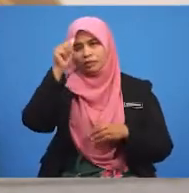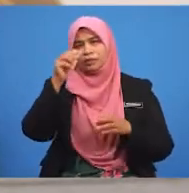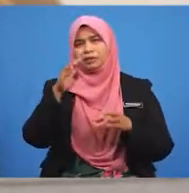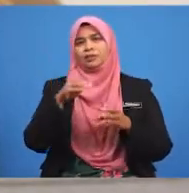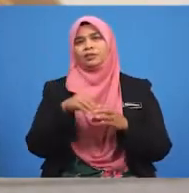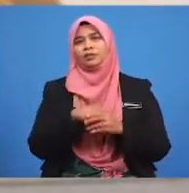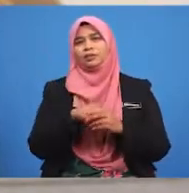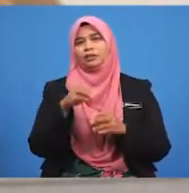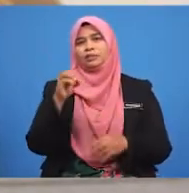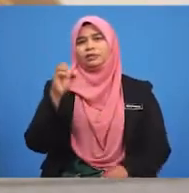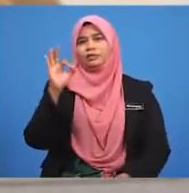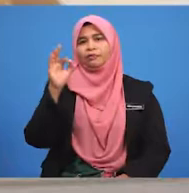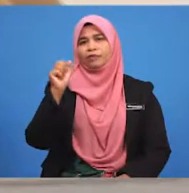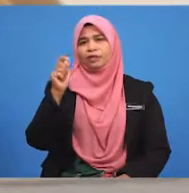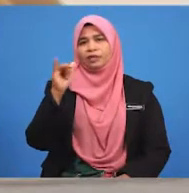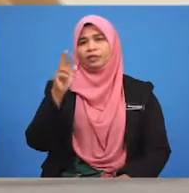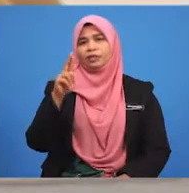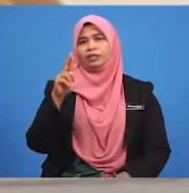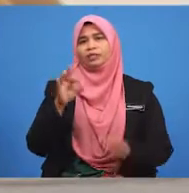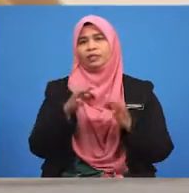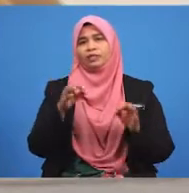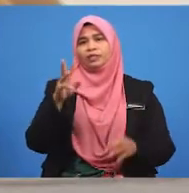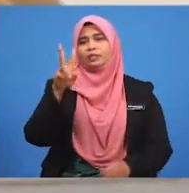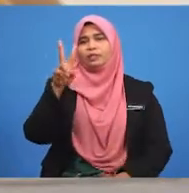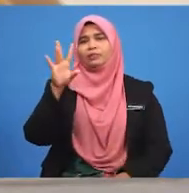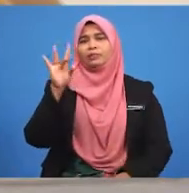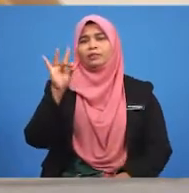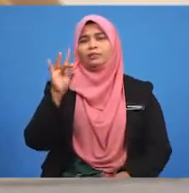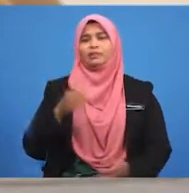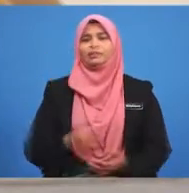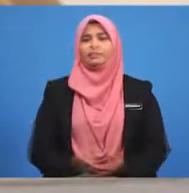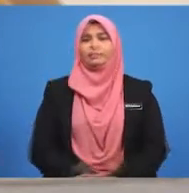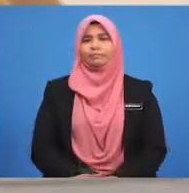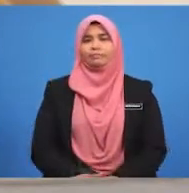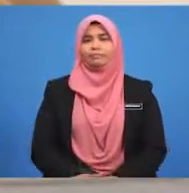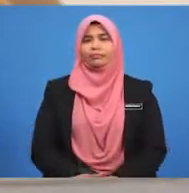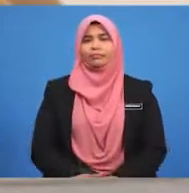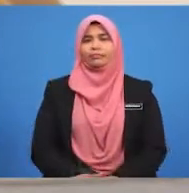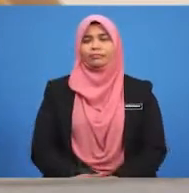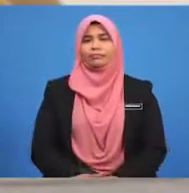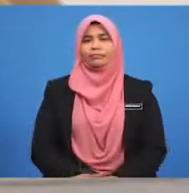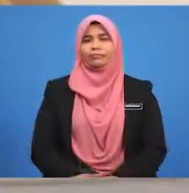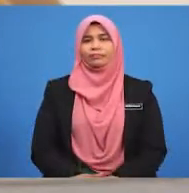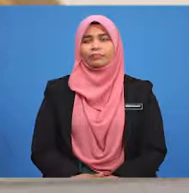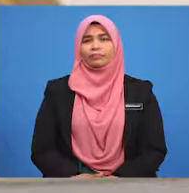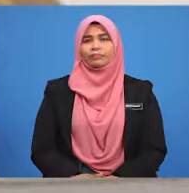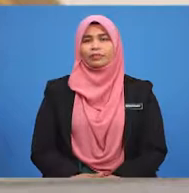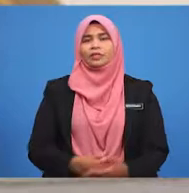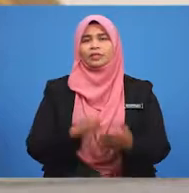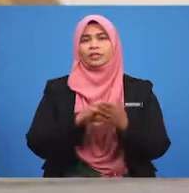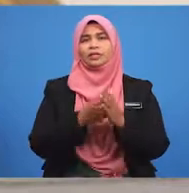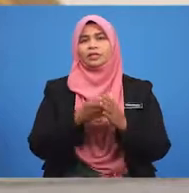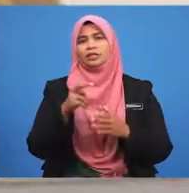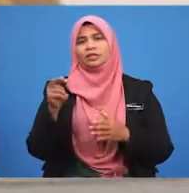A'udzu billahi minasyaitonir rajim. Innama yakhshallahu min 'ibadil ulama. Innallaha 'azizun